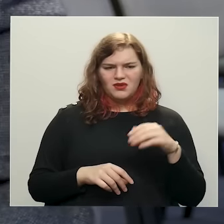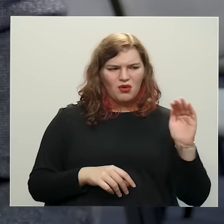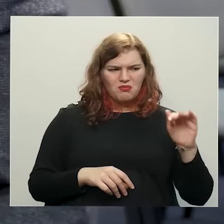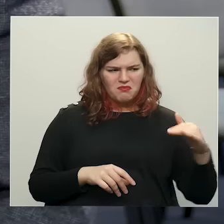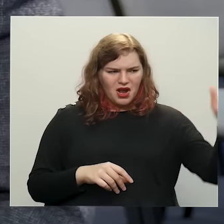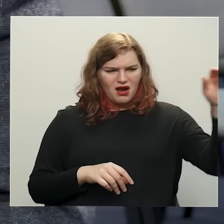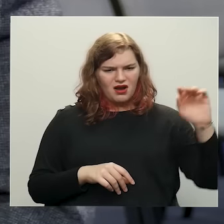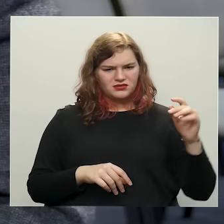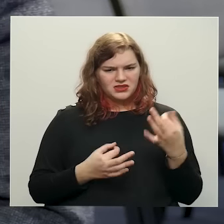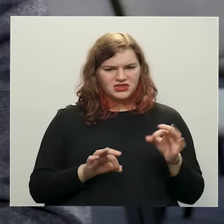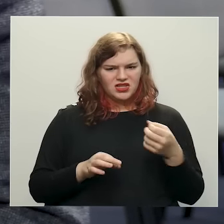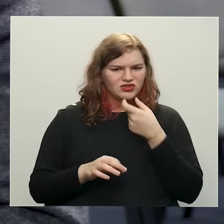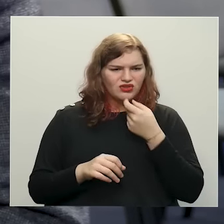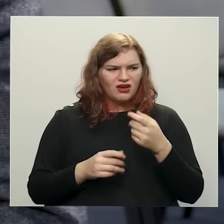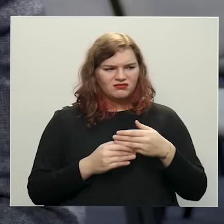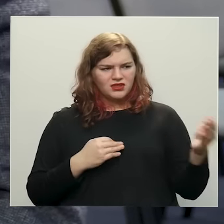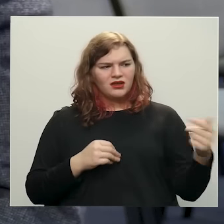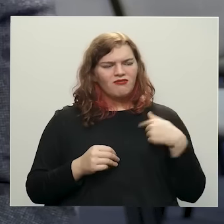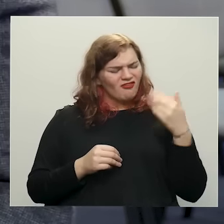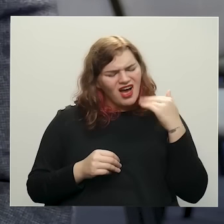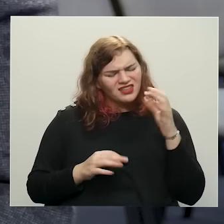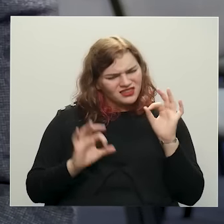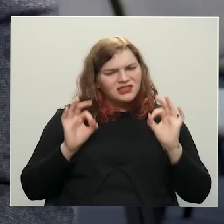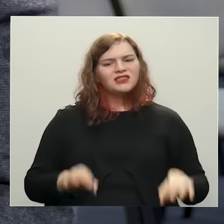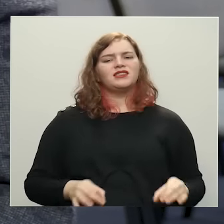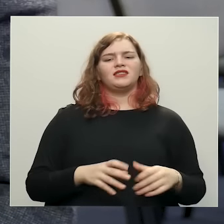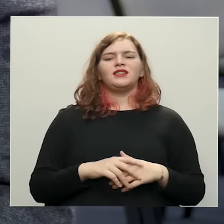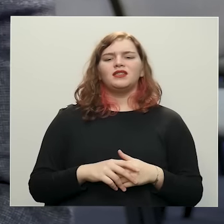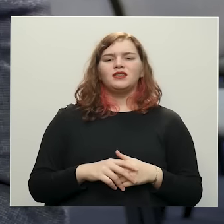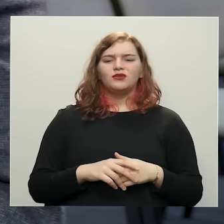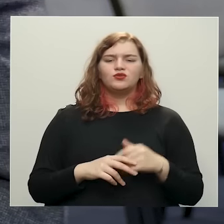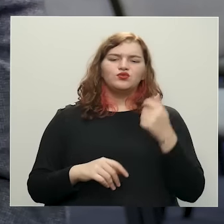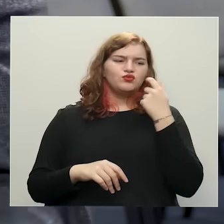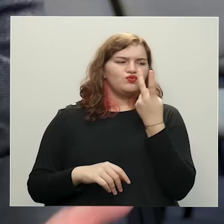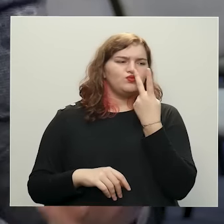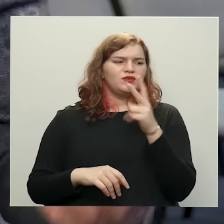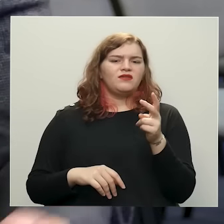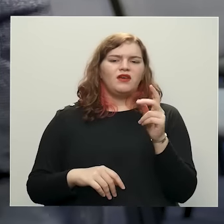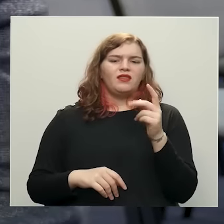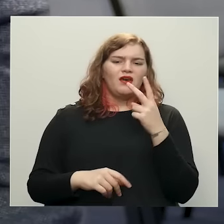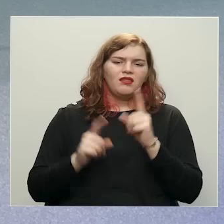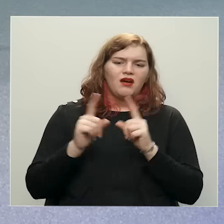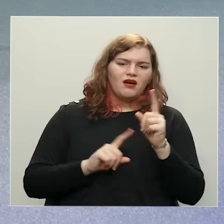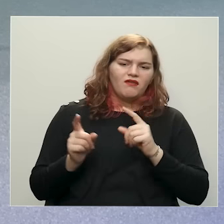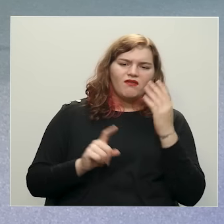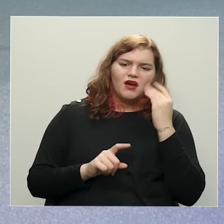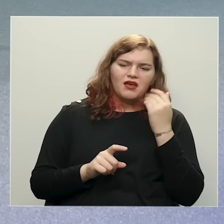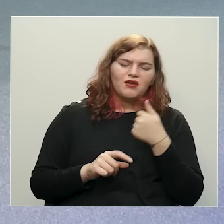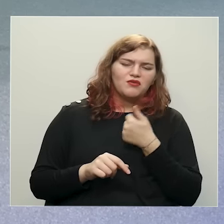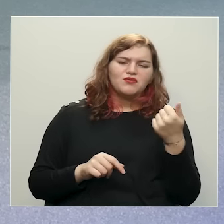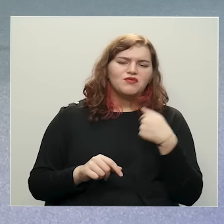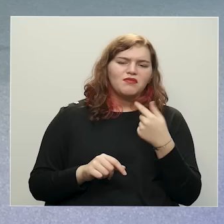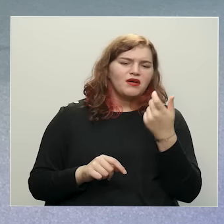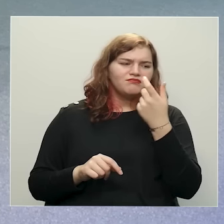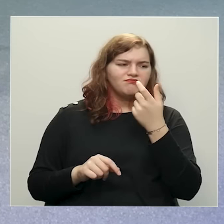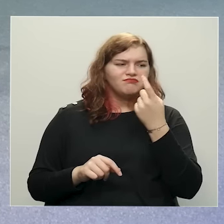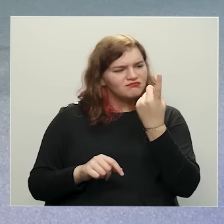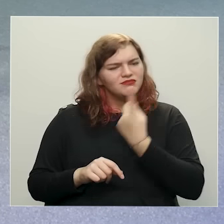și... Măi, asta e fata mea, mă, nu se cunoștea cu ei, nu se vedea ce și cum, erau niște lucruri de la băbești